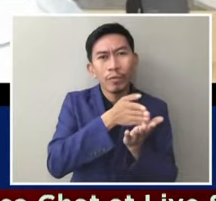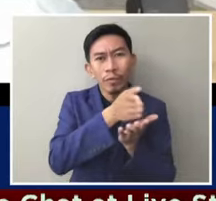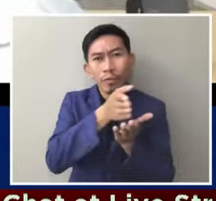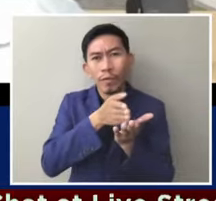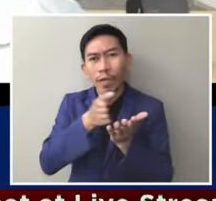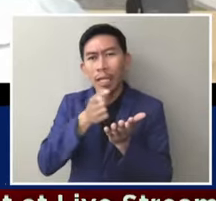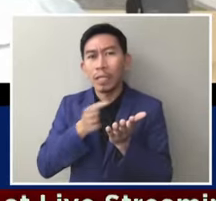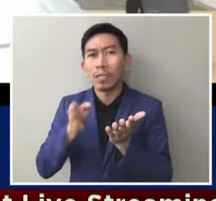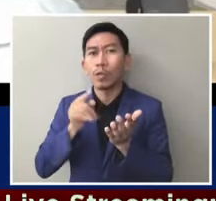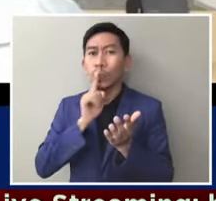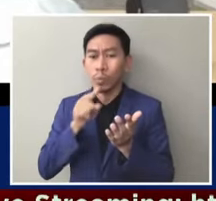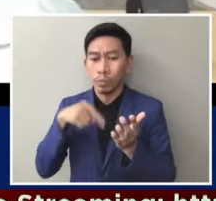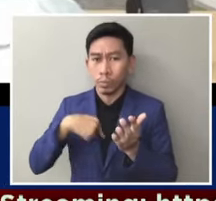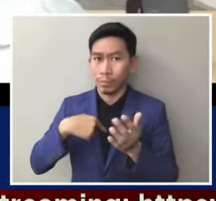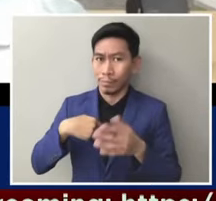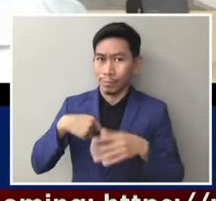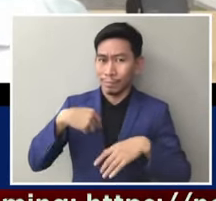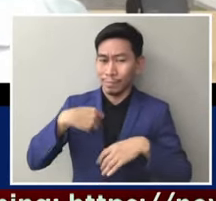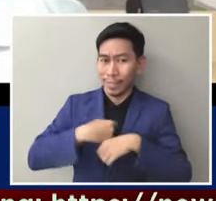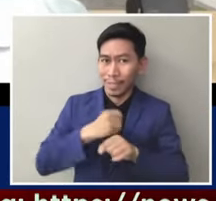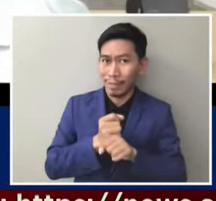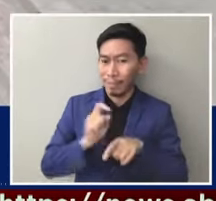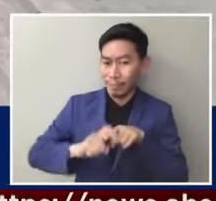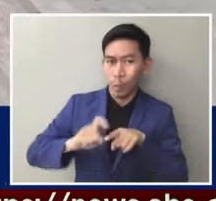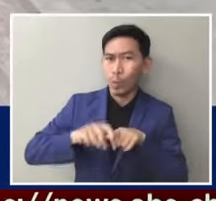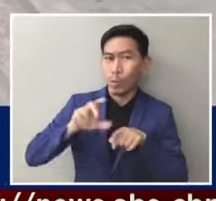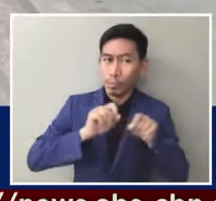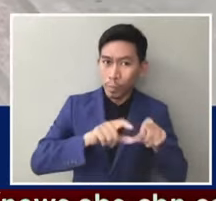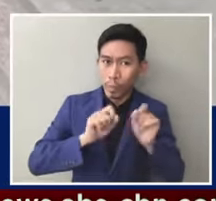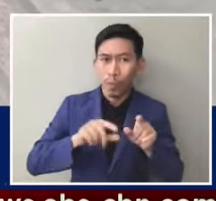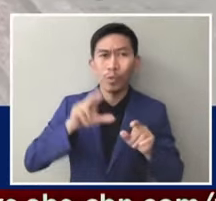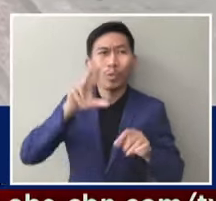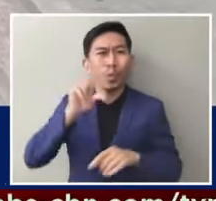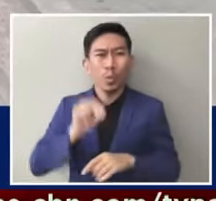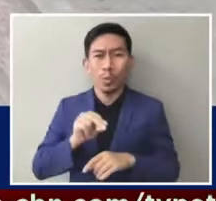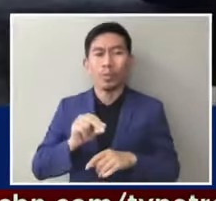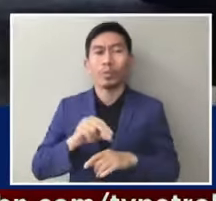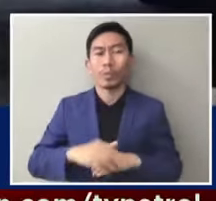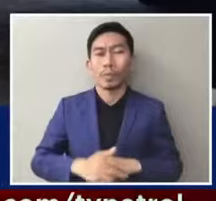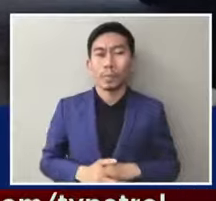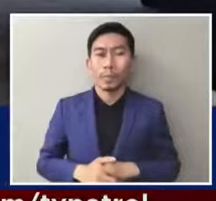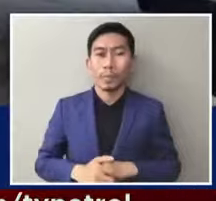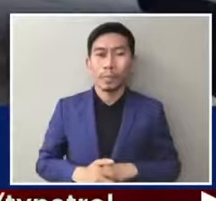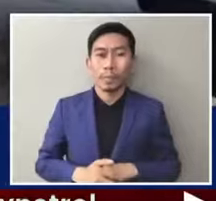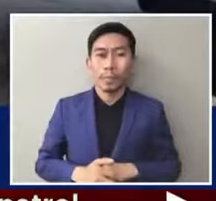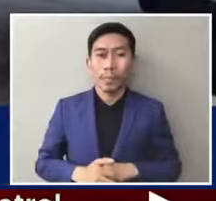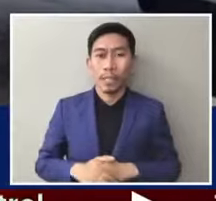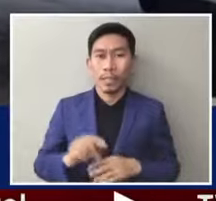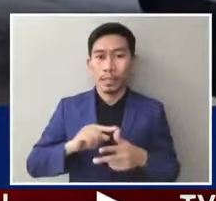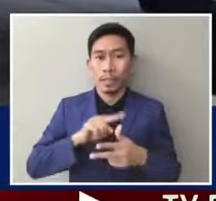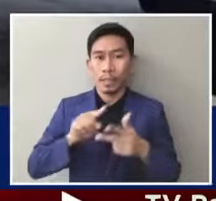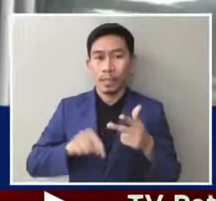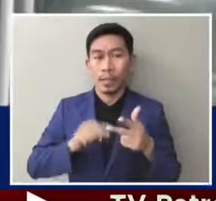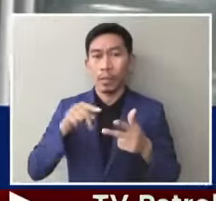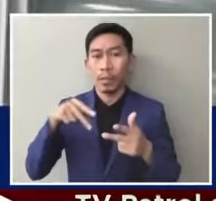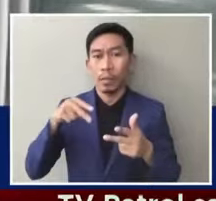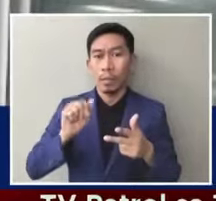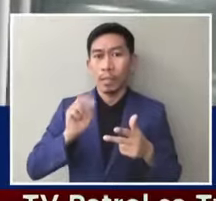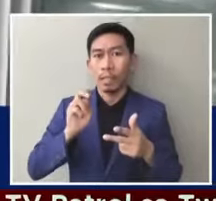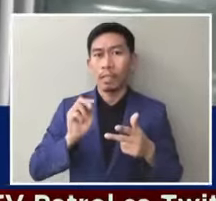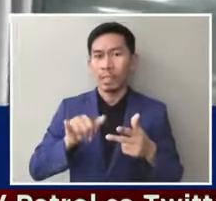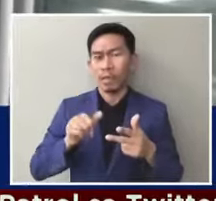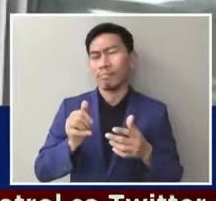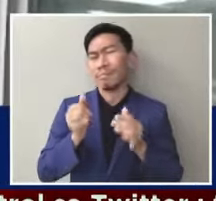kuryente, hindi kami bumibili at nagbebenta, hindi kami nagmi-middleman. Sa tatlong isla, Panay ang palaging may problema sa